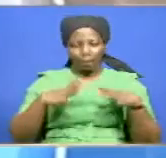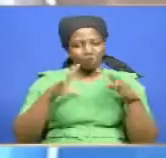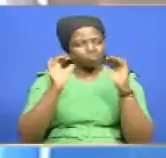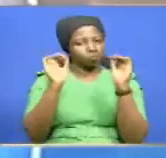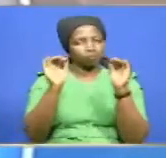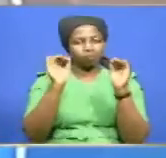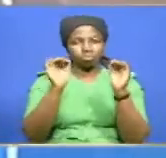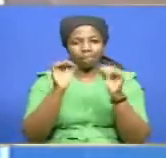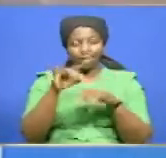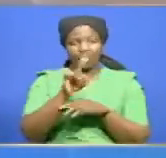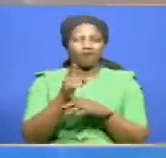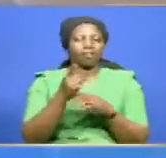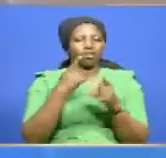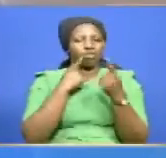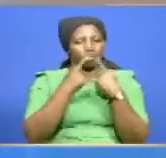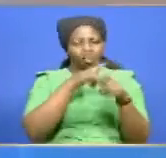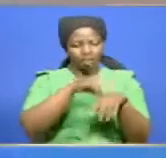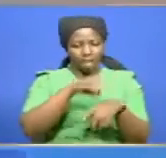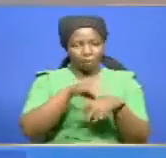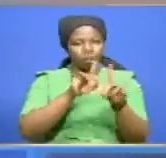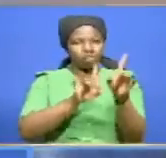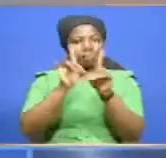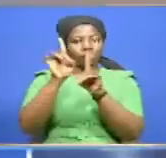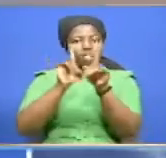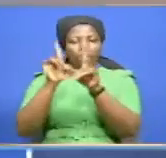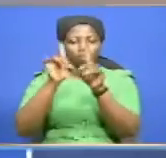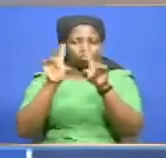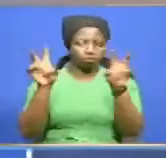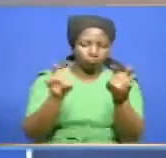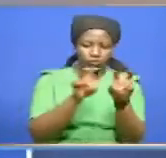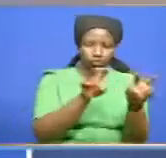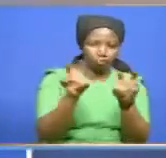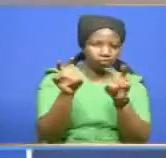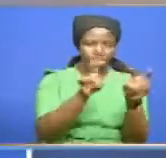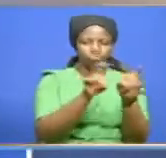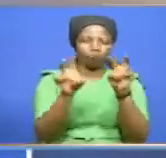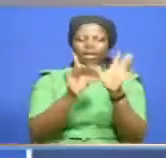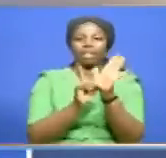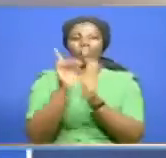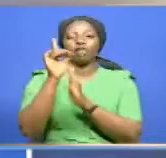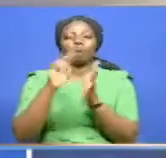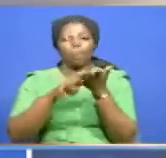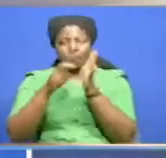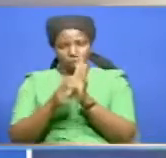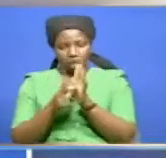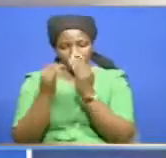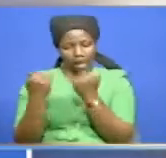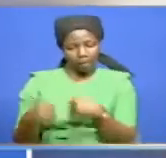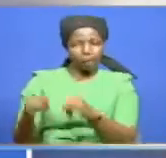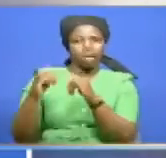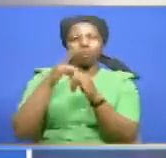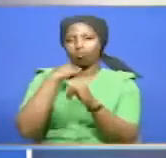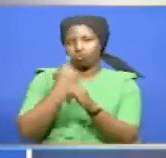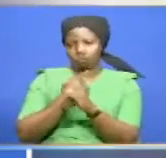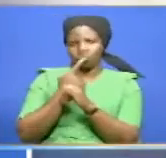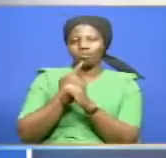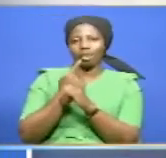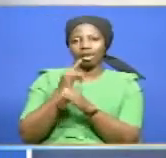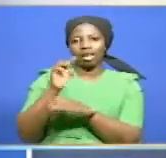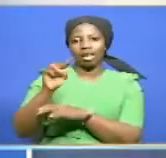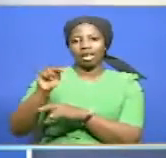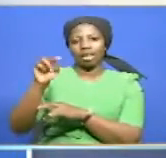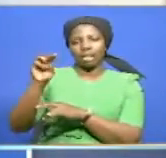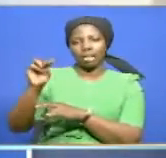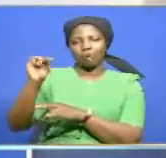Alikuwa akizungumza wakati wa ziara ya kukagua miradi ya maendeleo yanayotekelezwa na shirika la huduma za jiji la Nairobi